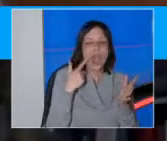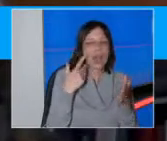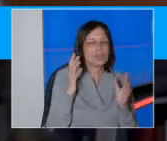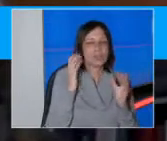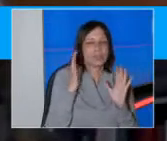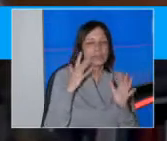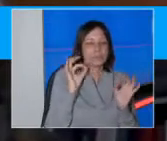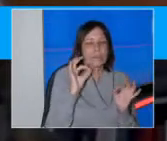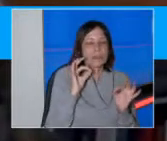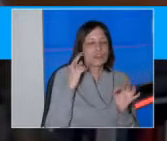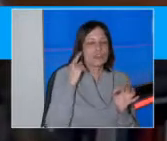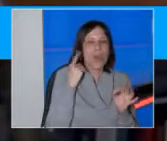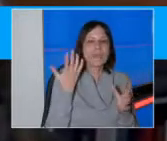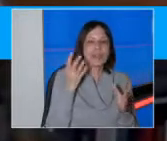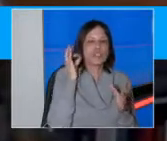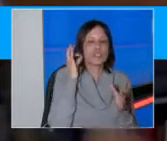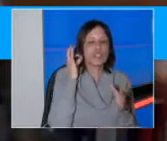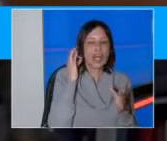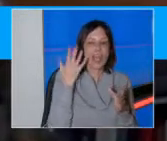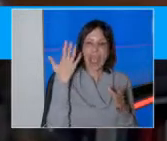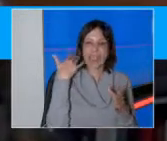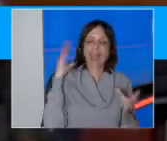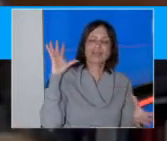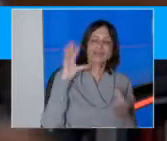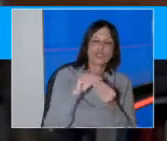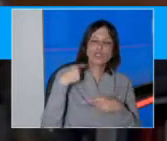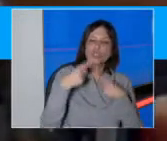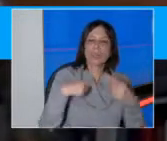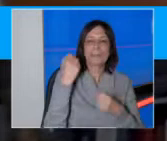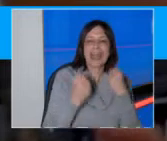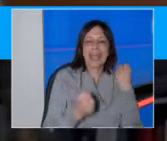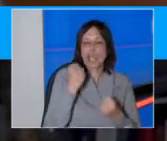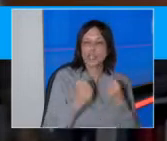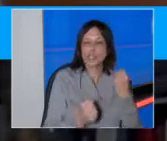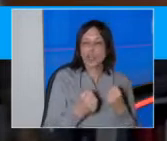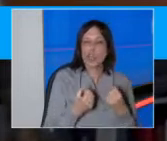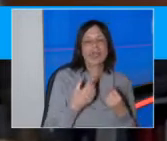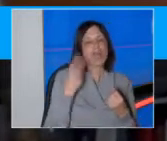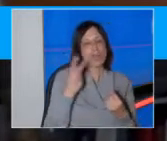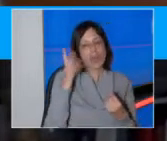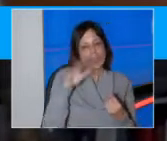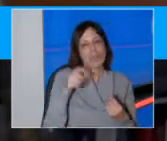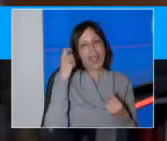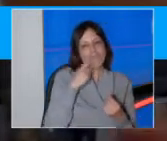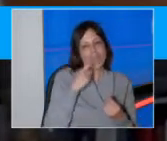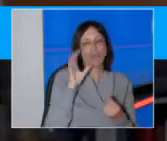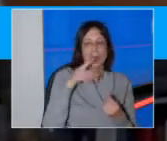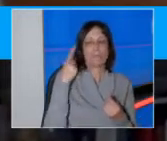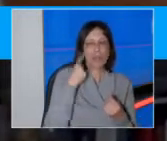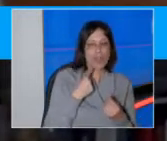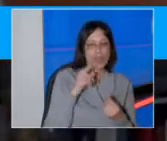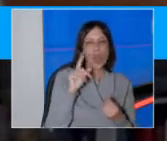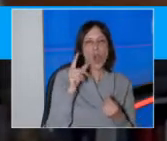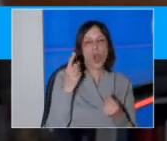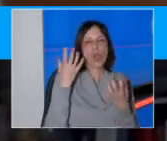מטלטל לשמוע מה האישה הזאת עברה במהלך השנים הקשות האלה, כולל כמובן גם צברה עבירות פליליות לא מאוד כבדות, אבל לא